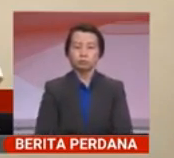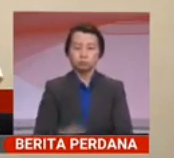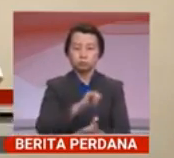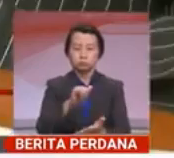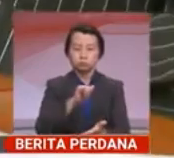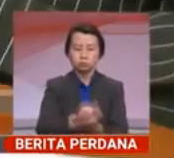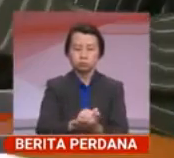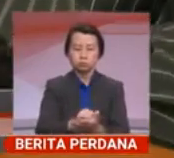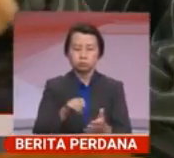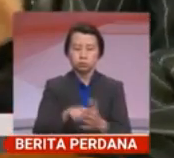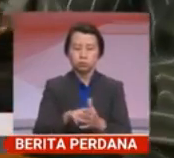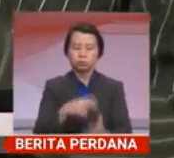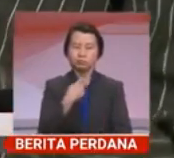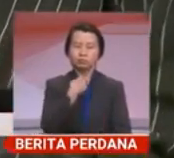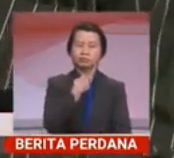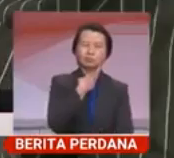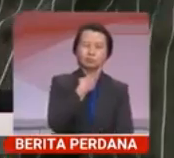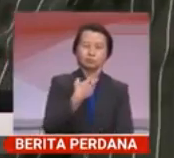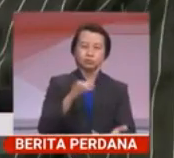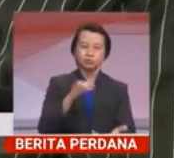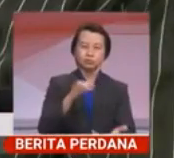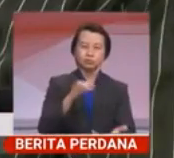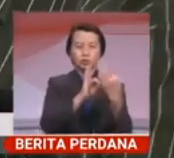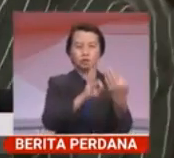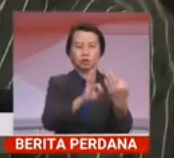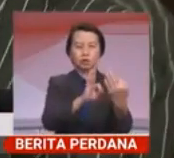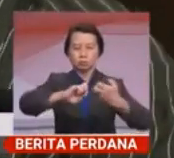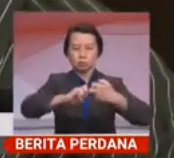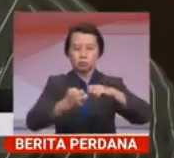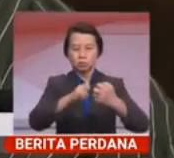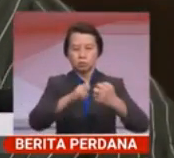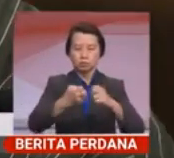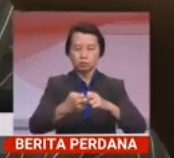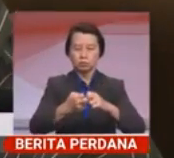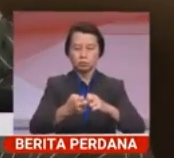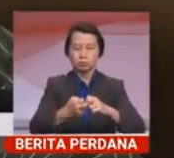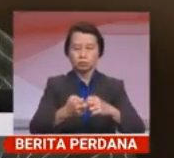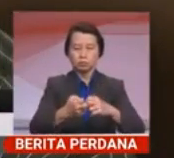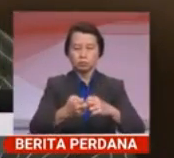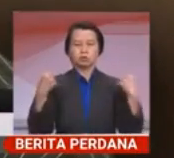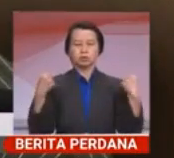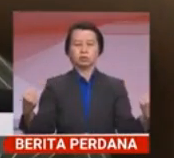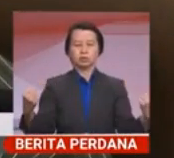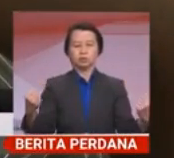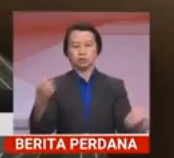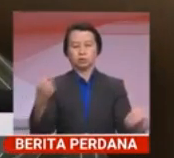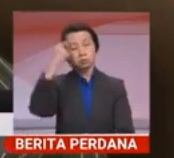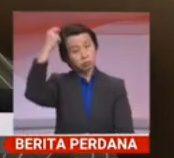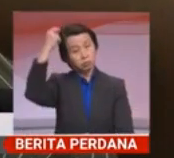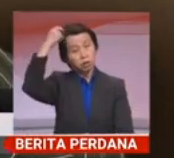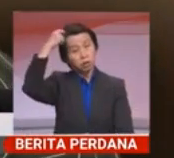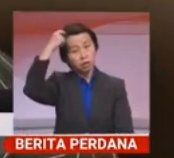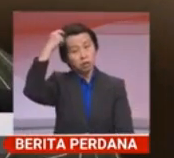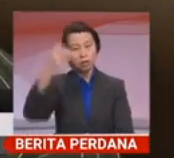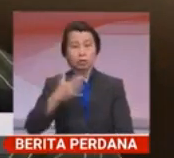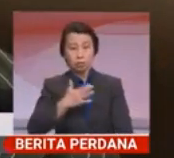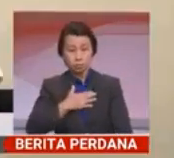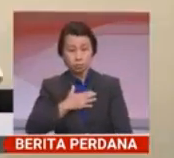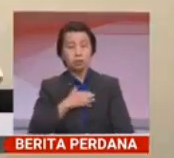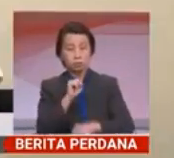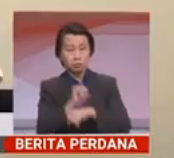satu kekangan yang menghadapi masalah kesihatan itu mental. Nasihat saya